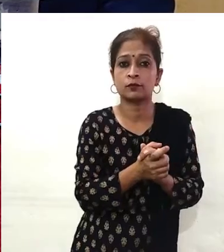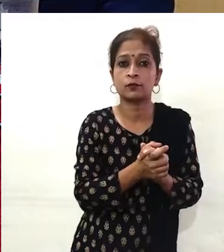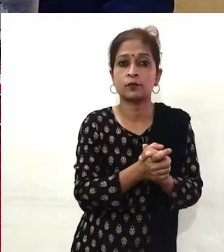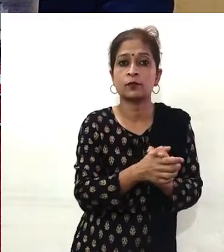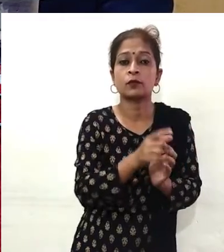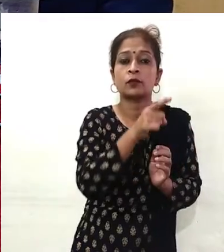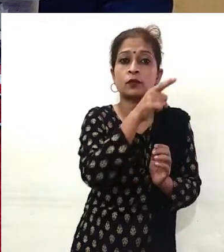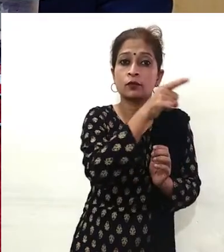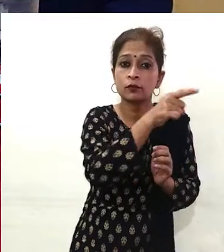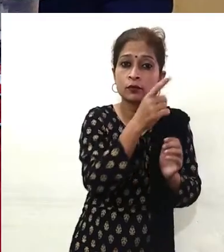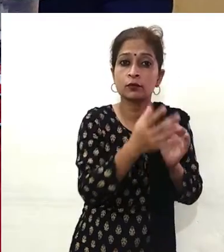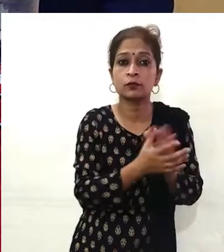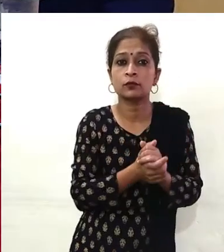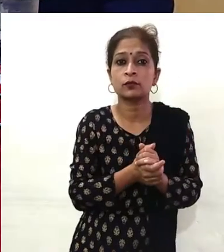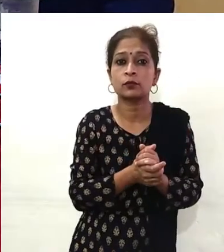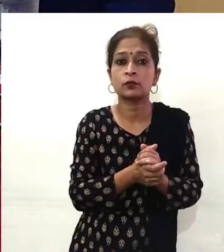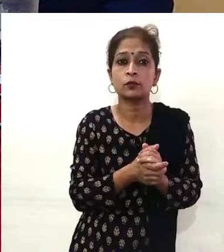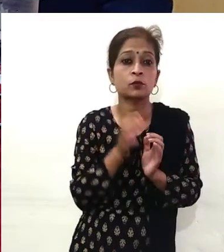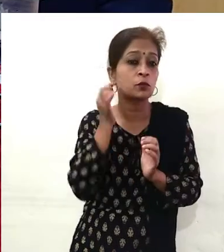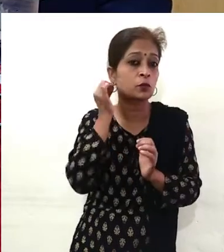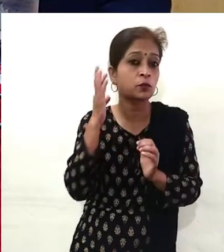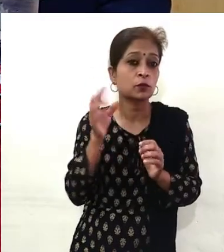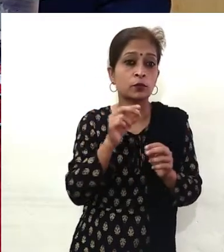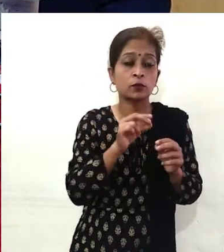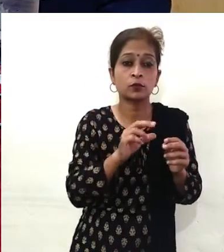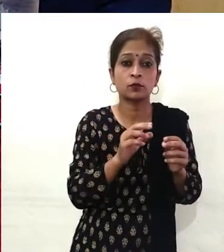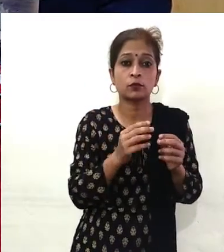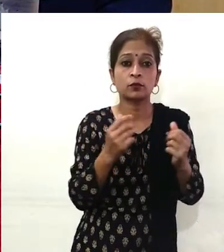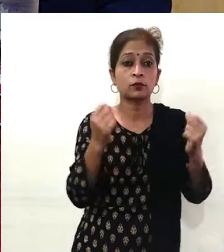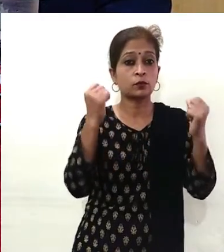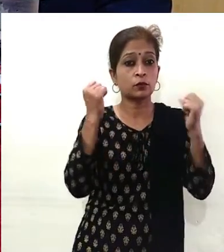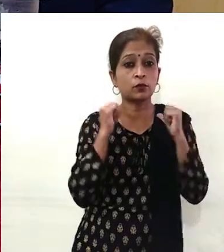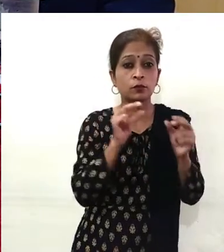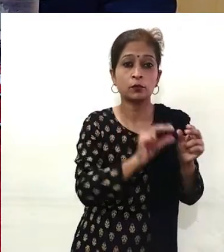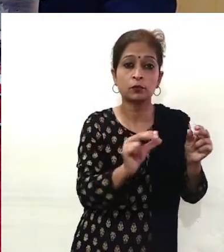रत्न सिंहासनस्त्वम, रत्न के सिंहासन के ऊपर है।